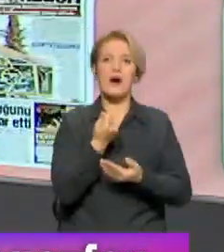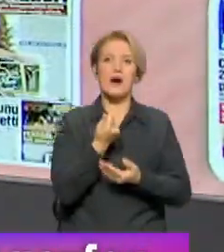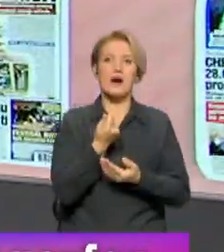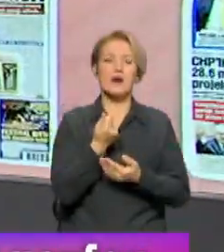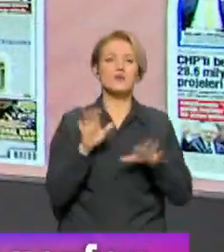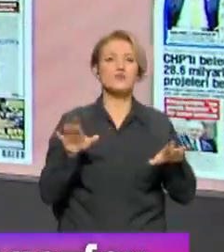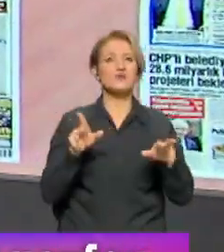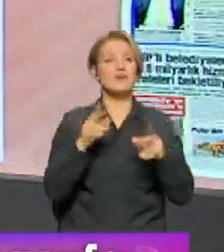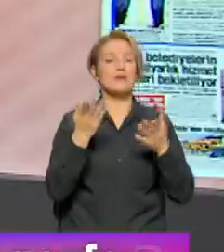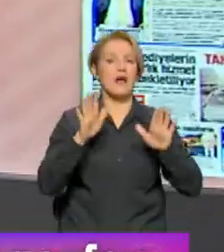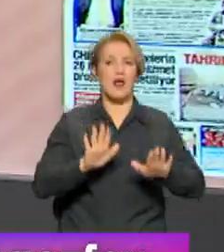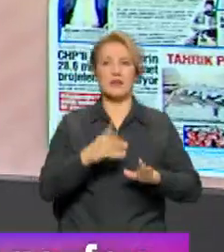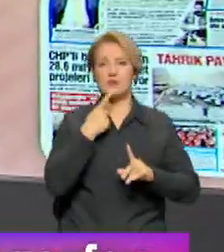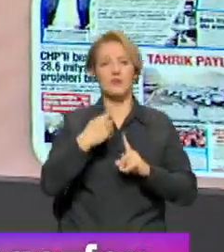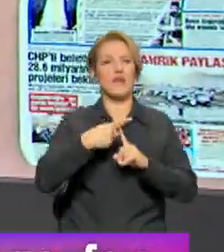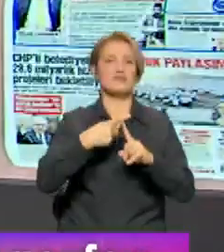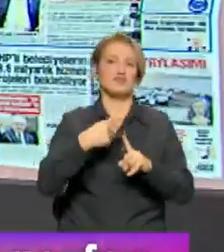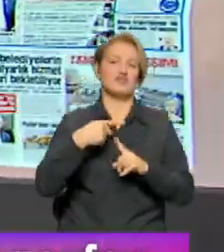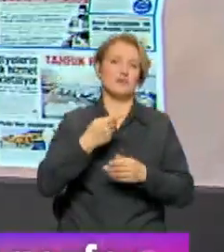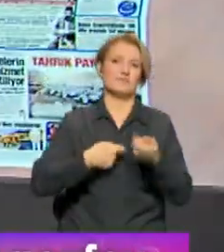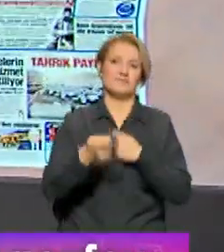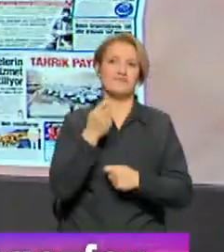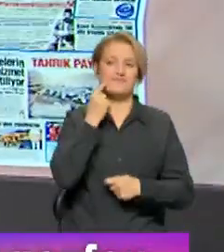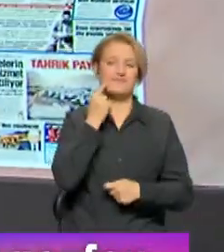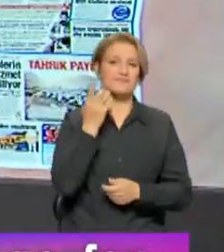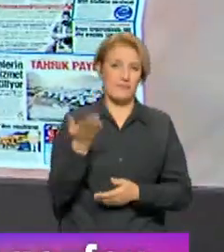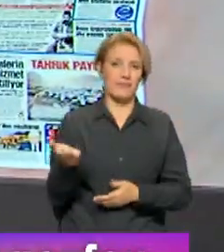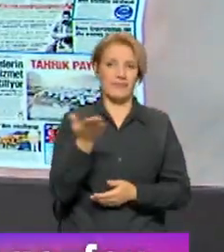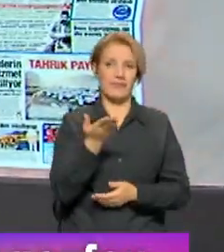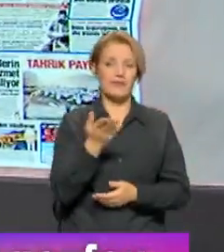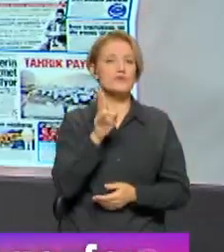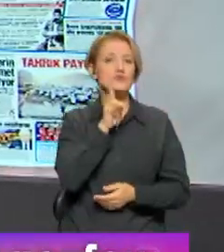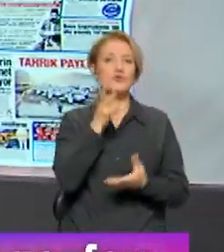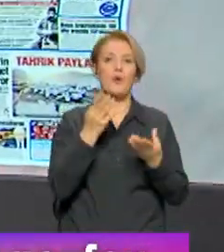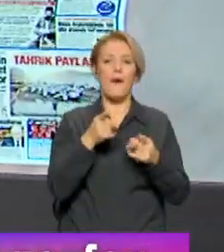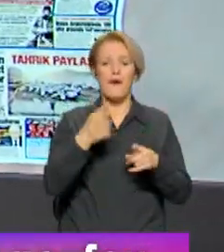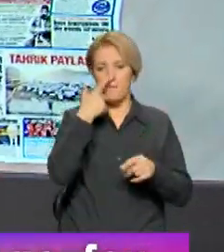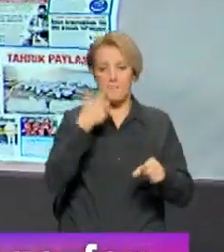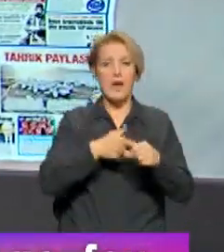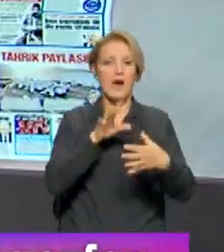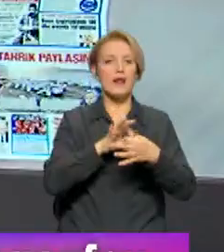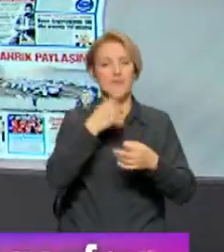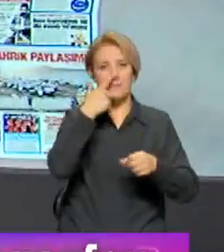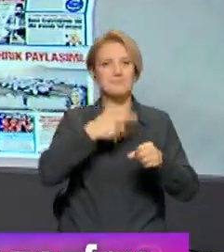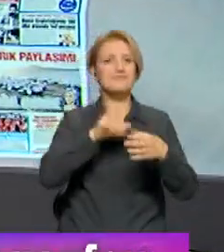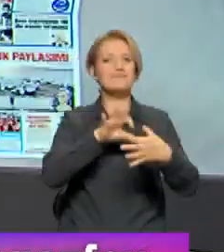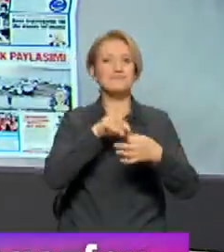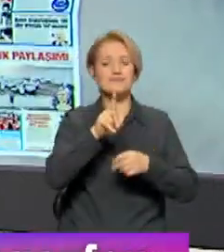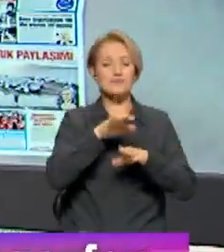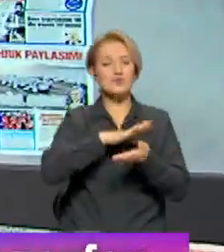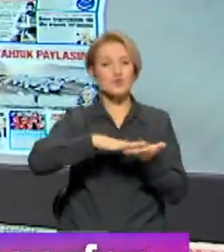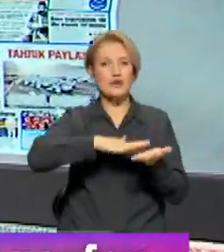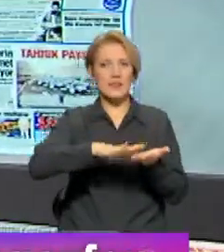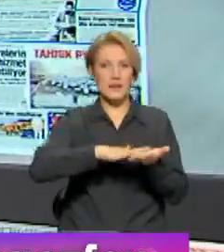artık kuş gibi kaldı diyor taksici esnafı netice itibariyle bu motorin ile ilgili akaryakıtla ilgili bir